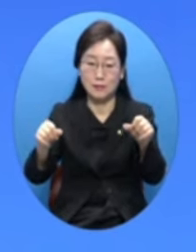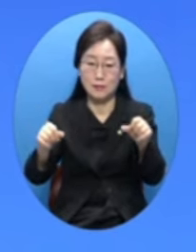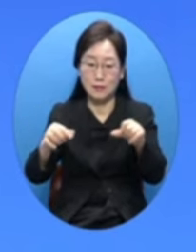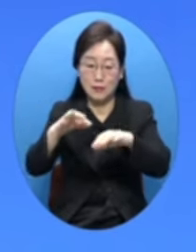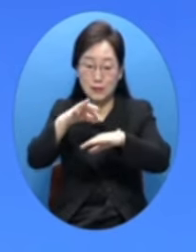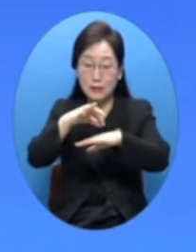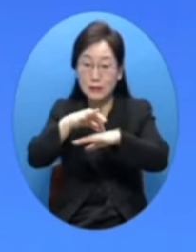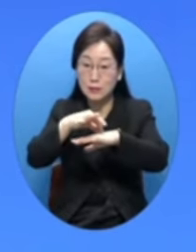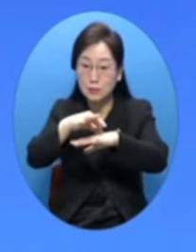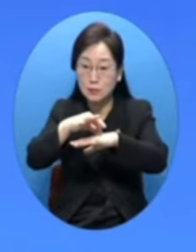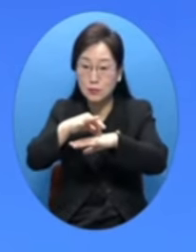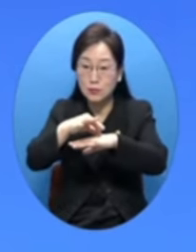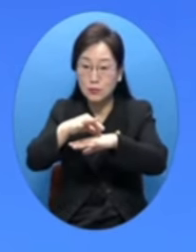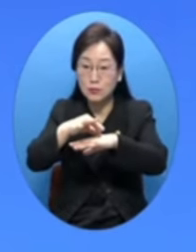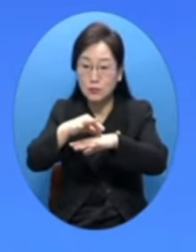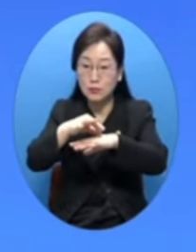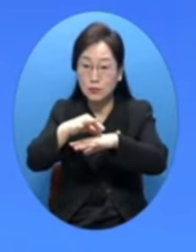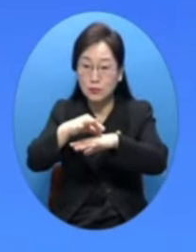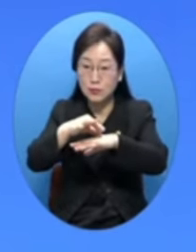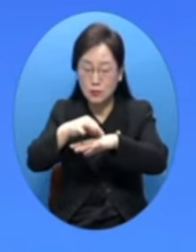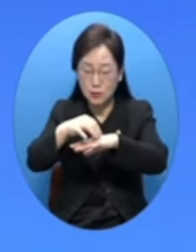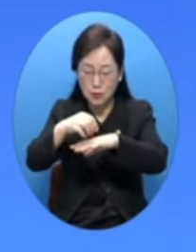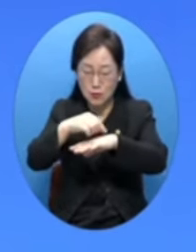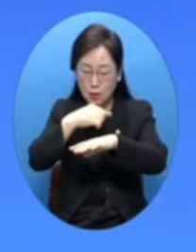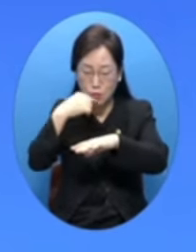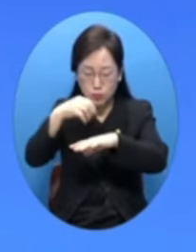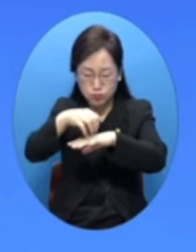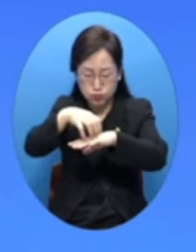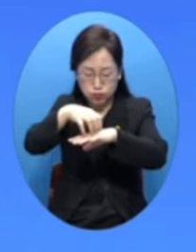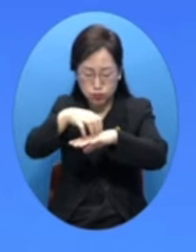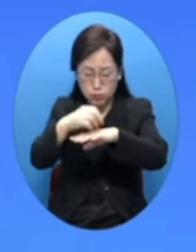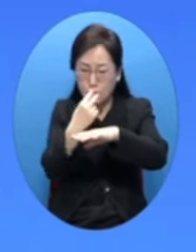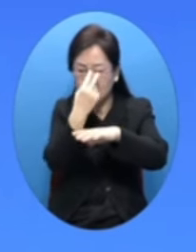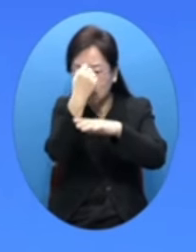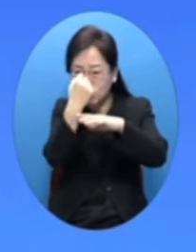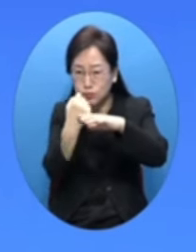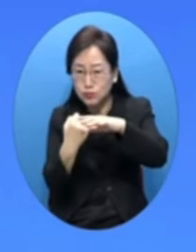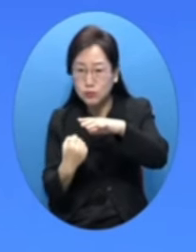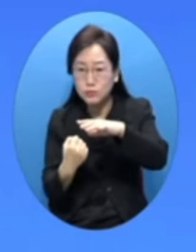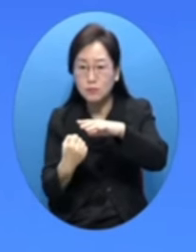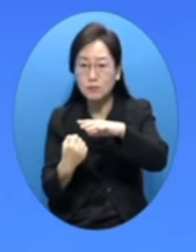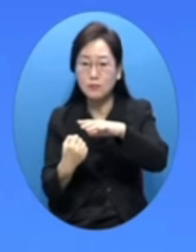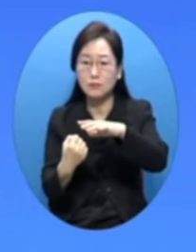피부가 부스럼이 나고 썩어져 들어가고